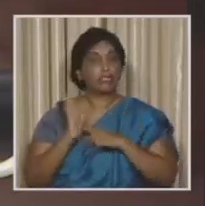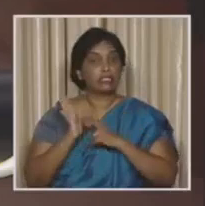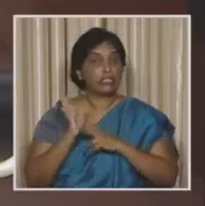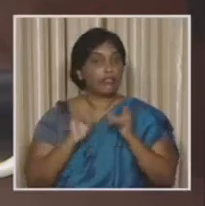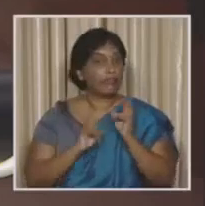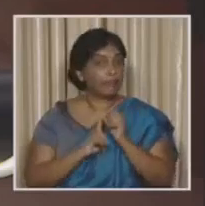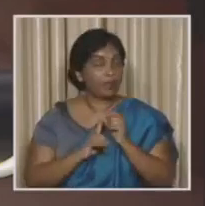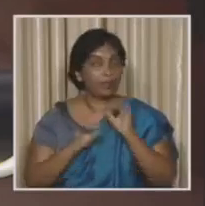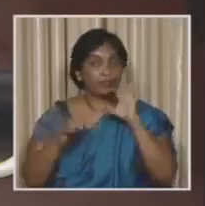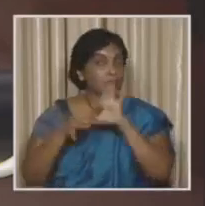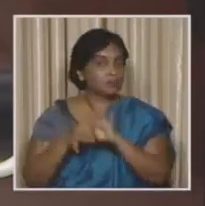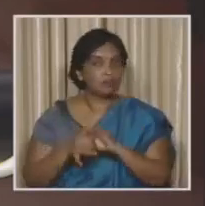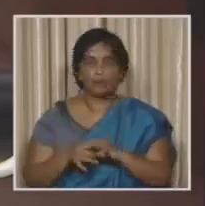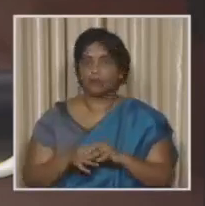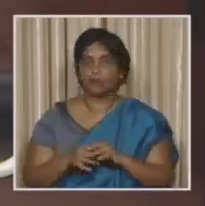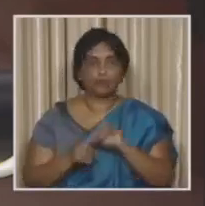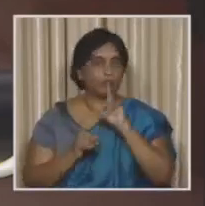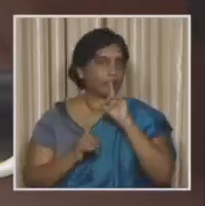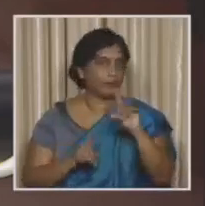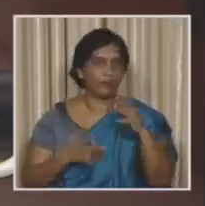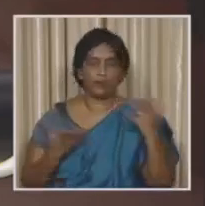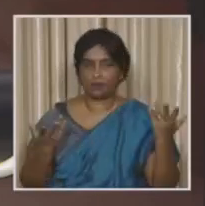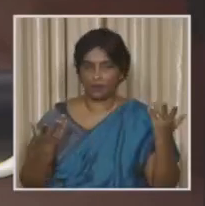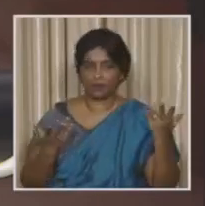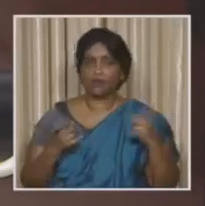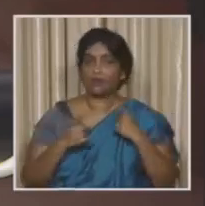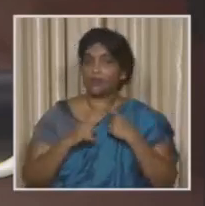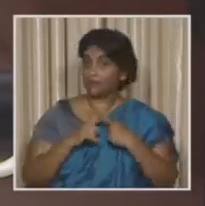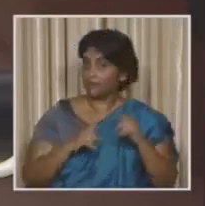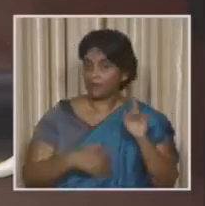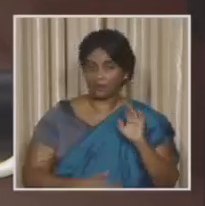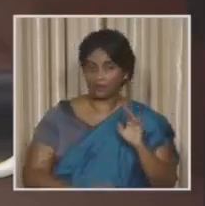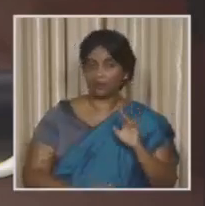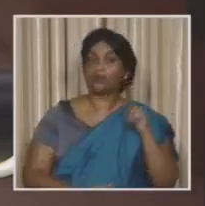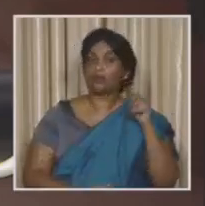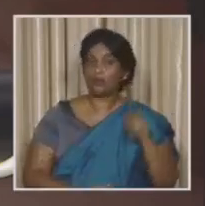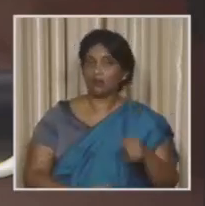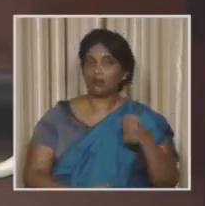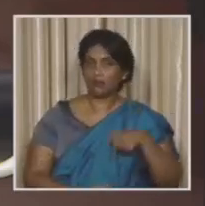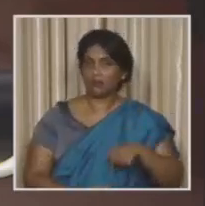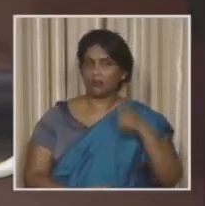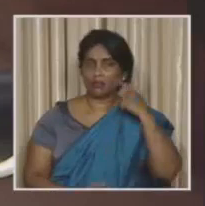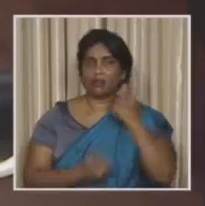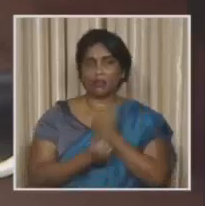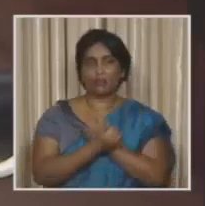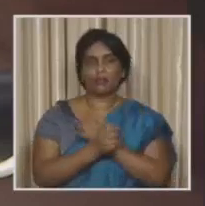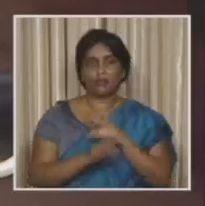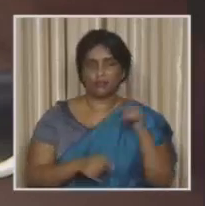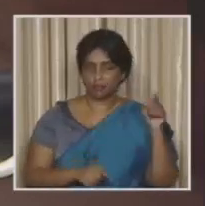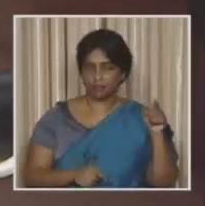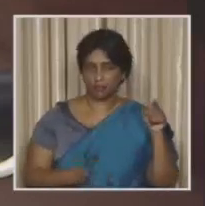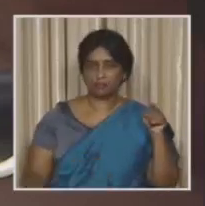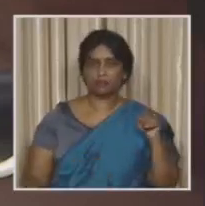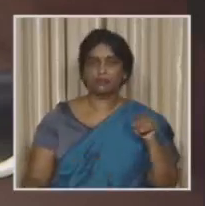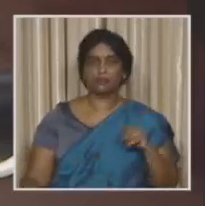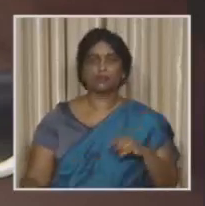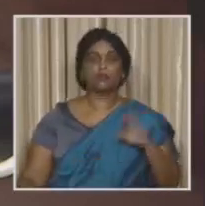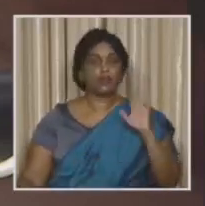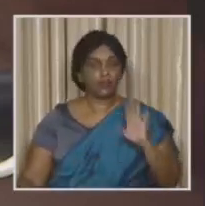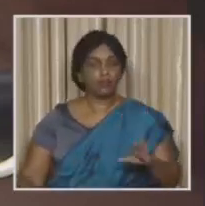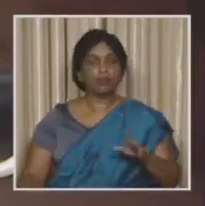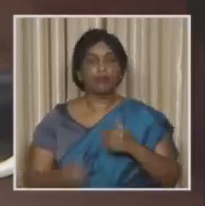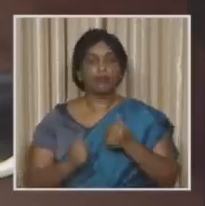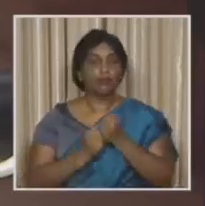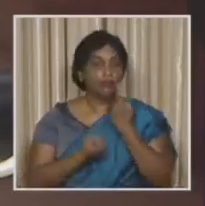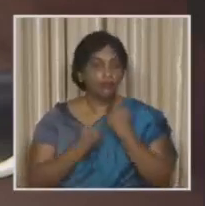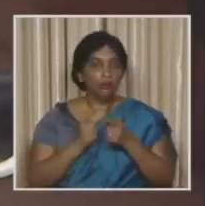bawa kisidu eludara wasidu ini. Evi terakne be, ohudya mahitanne apamata nidhasat labalati binu. Namut evini